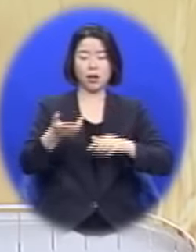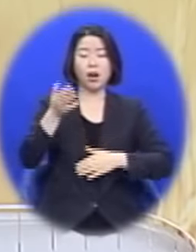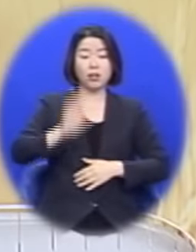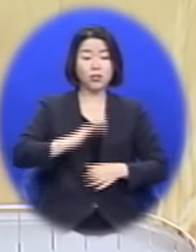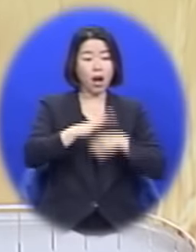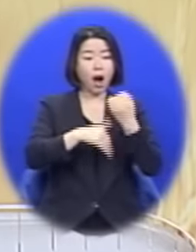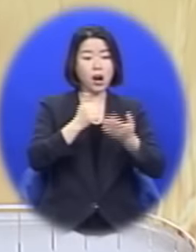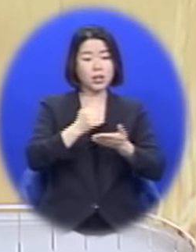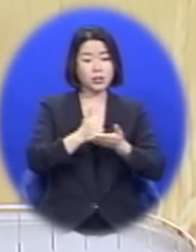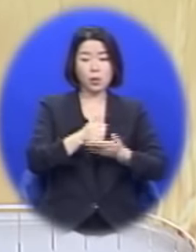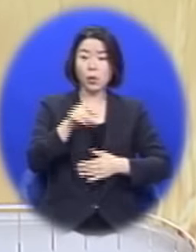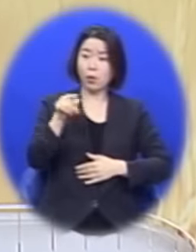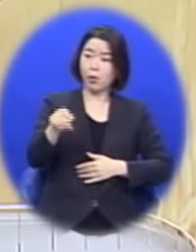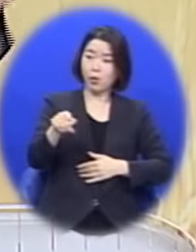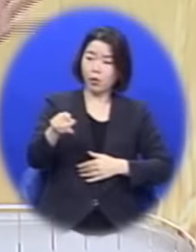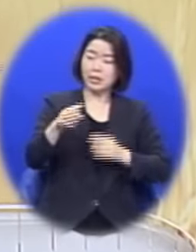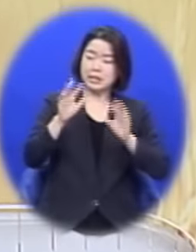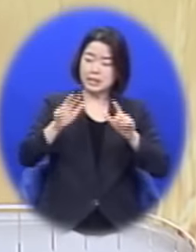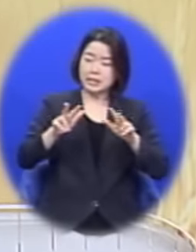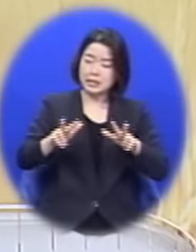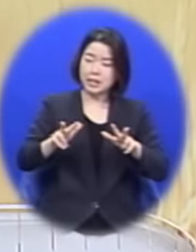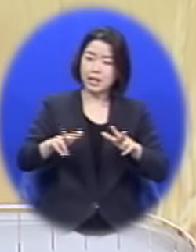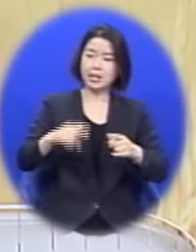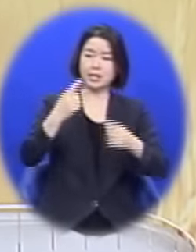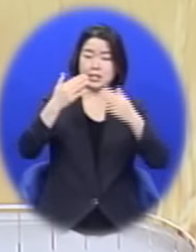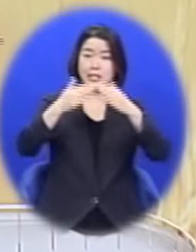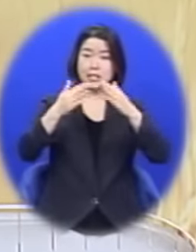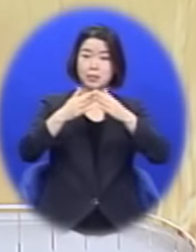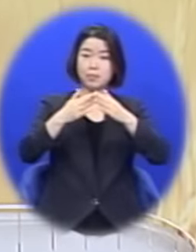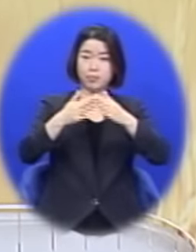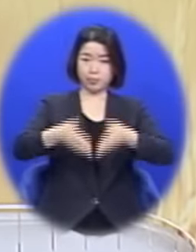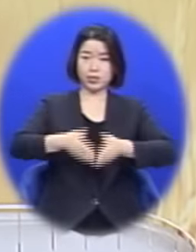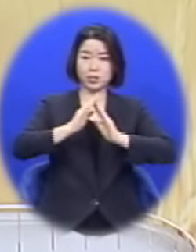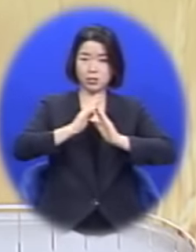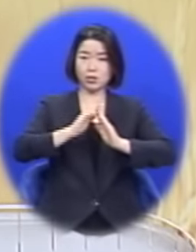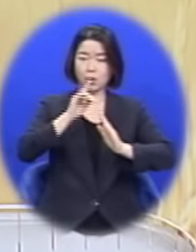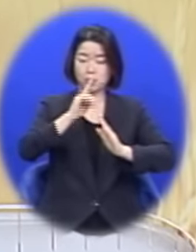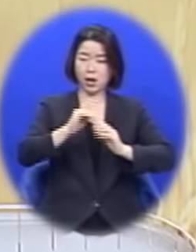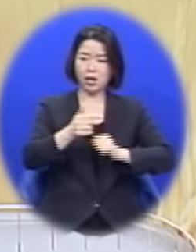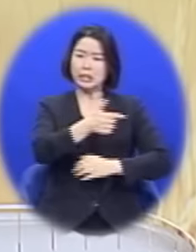것이라 큰 집 지을 거라고 안 했습니다. 그냥 집에서 살 것이라.